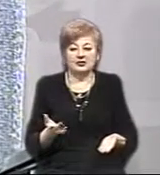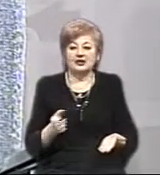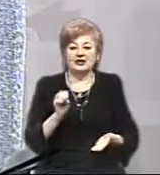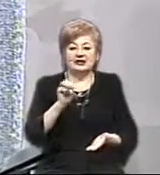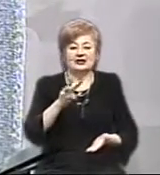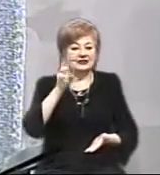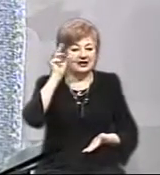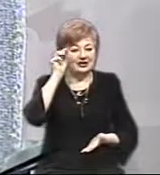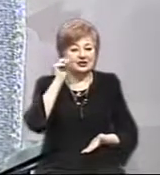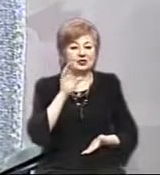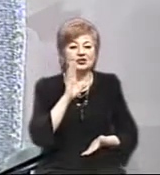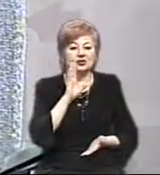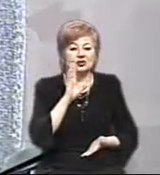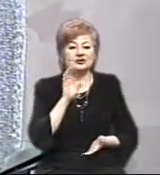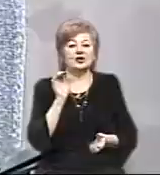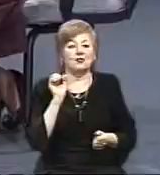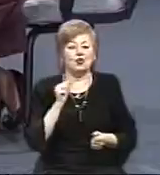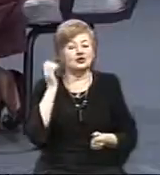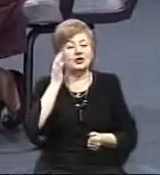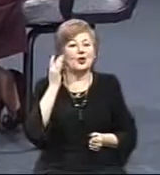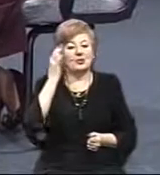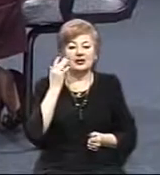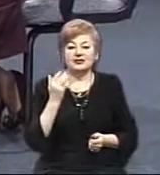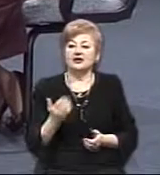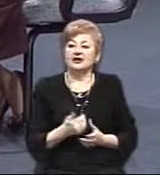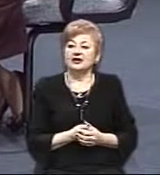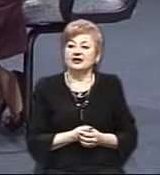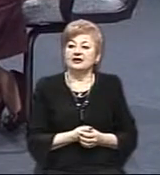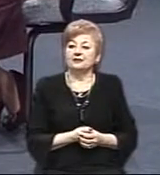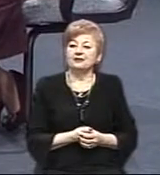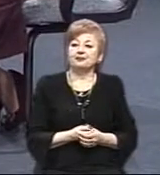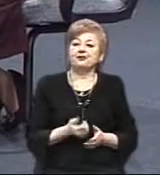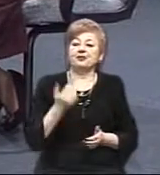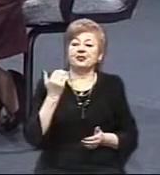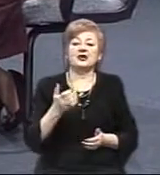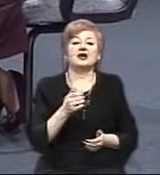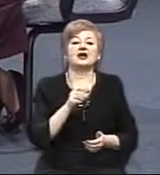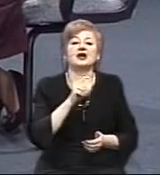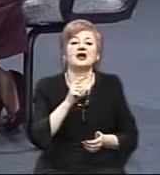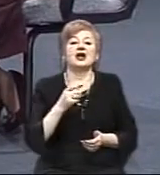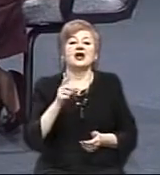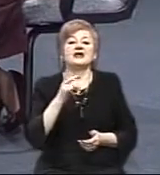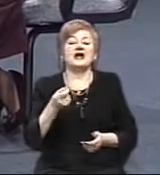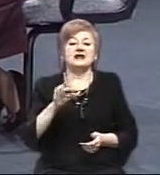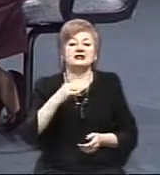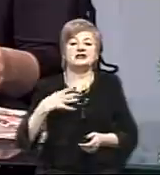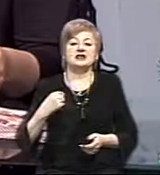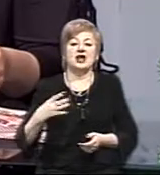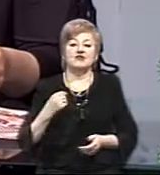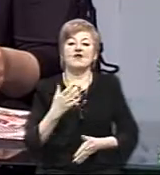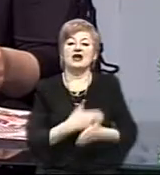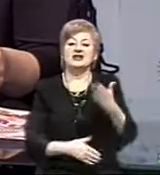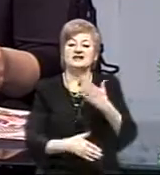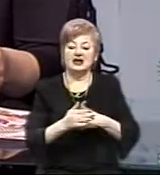число для жінок можна собі таке помріяти. Це точно про мир, так, Настя? В мене Анастасія зі Львова має інвалідність